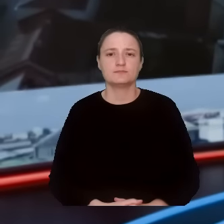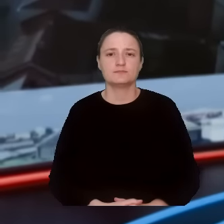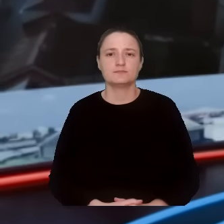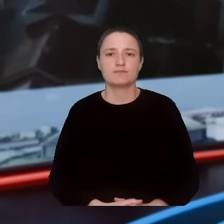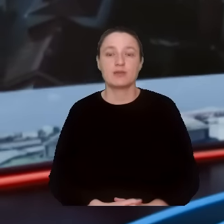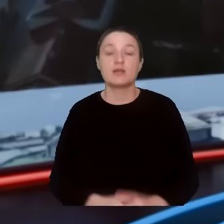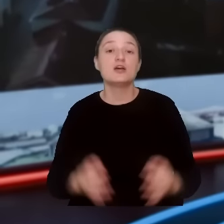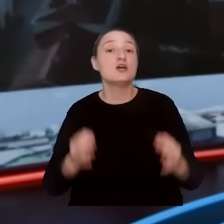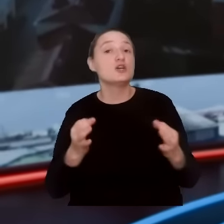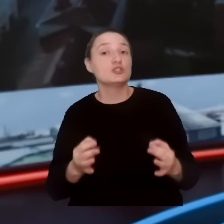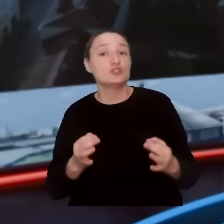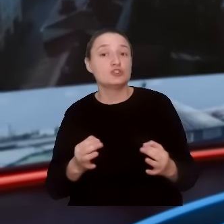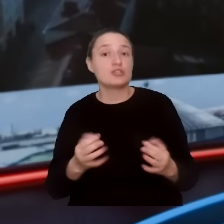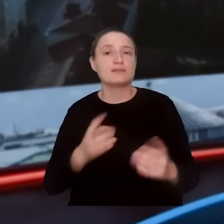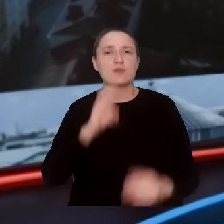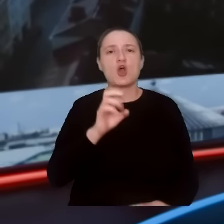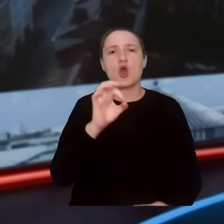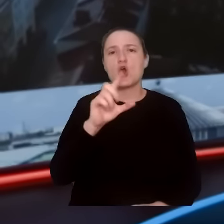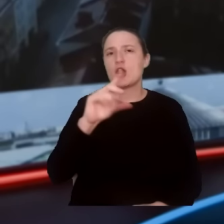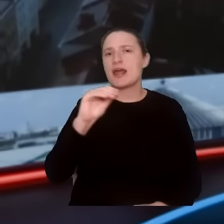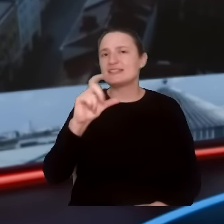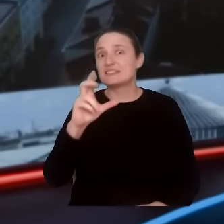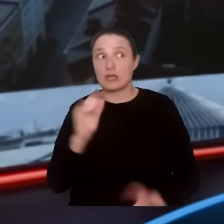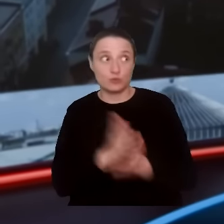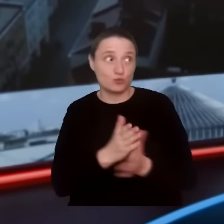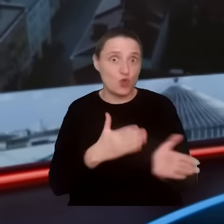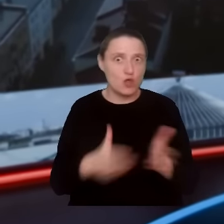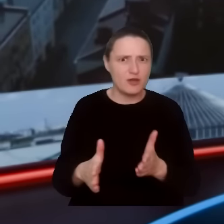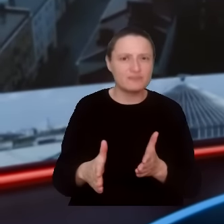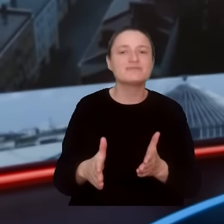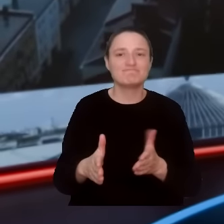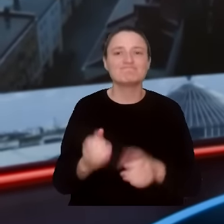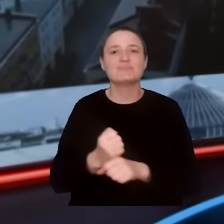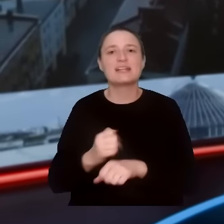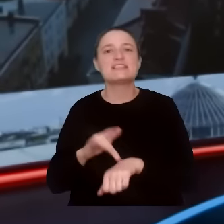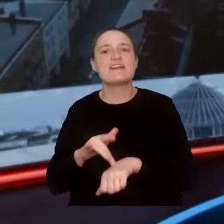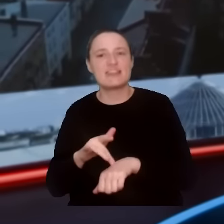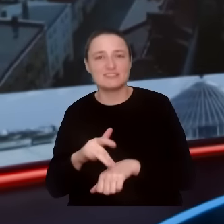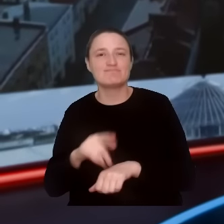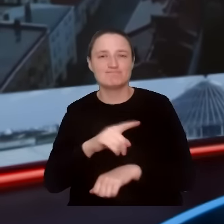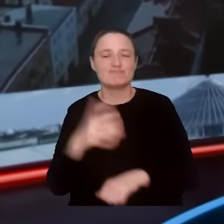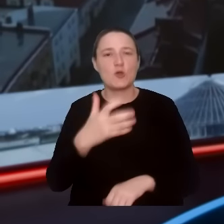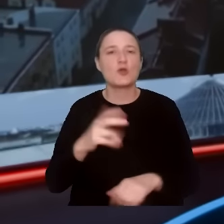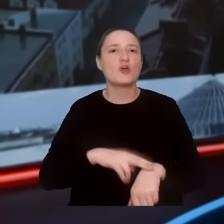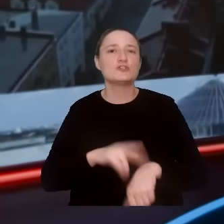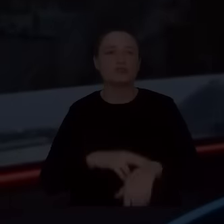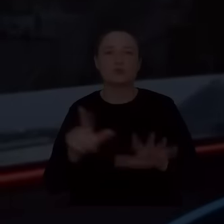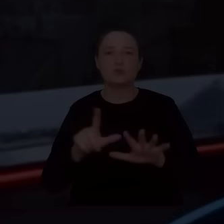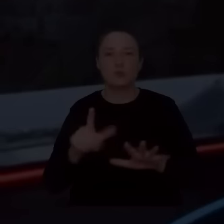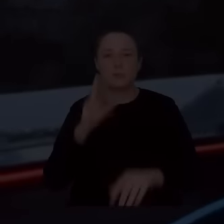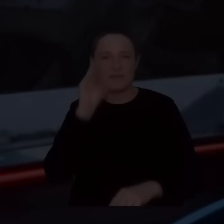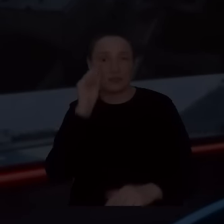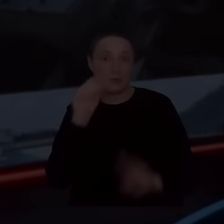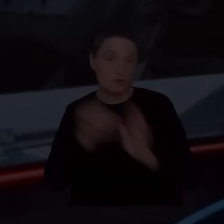Dzisiaj i Danuta Cholecka już prawie gotowi. Efekty ich pracy będzie można podziwiać i oceniać o 19:00. Do zobaczenia.